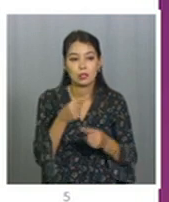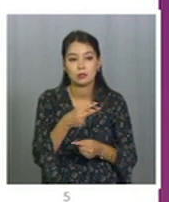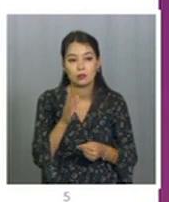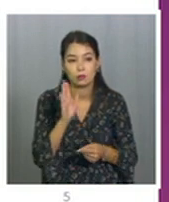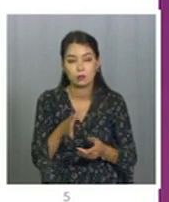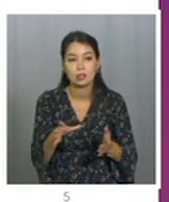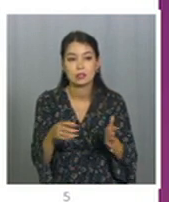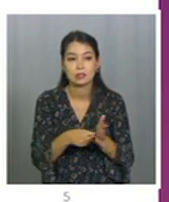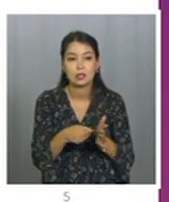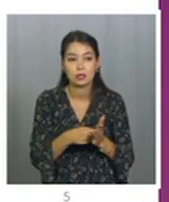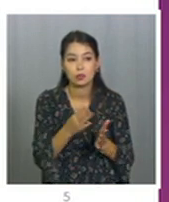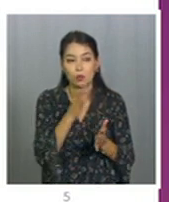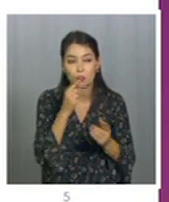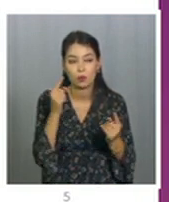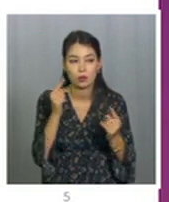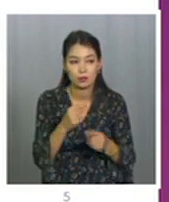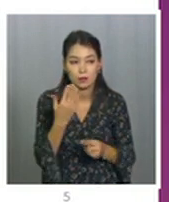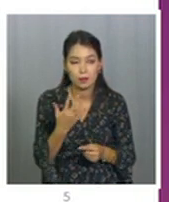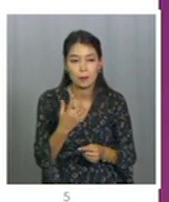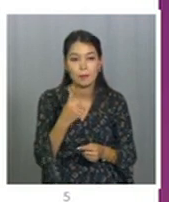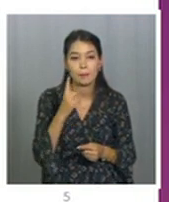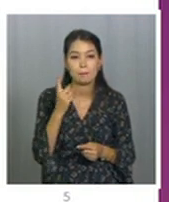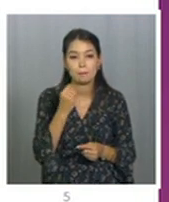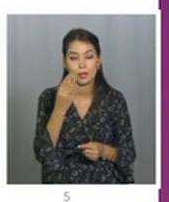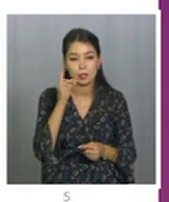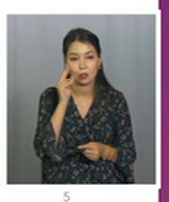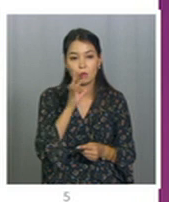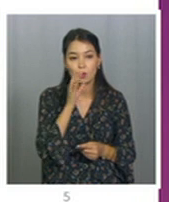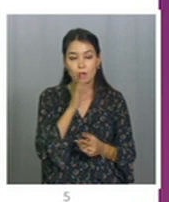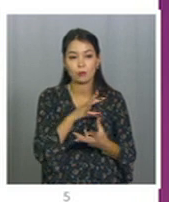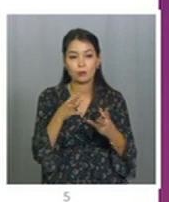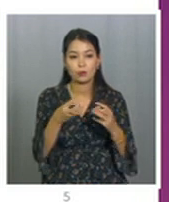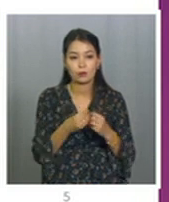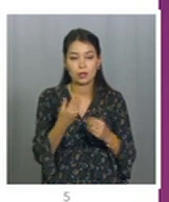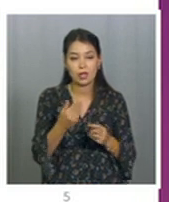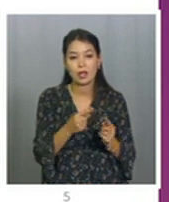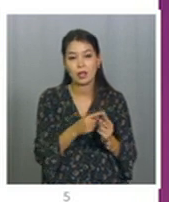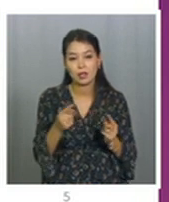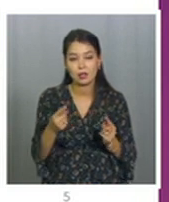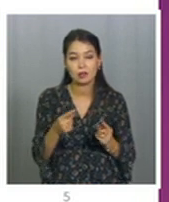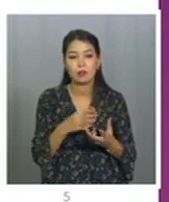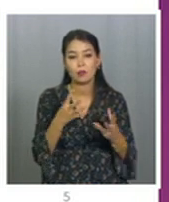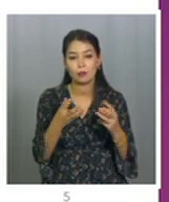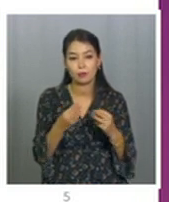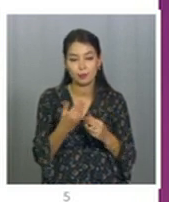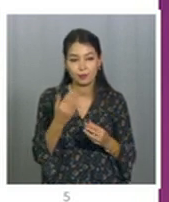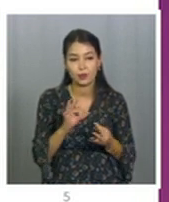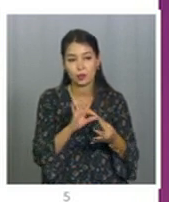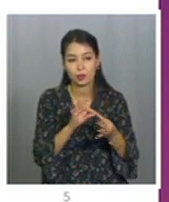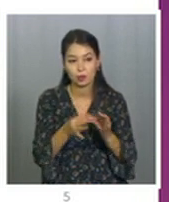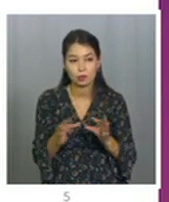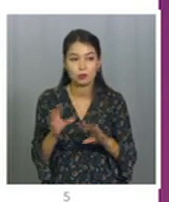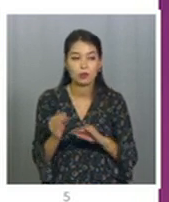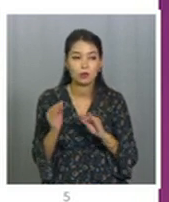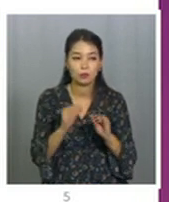уақытқа тәуелділігінен бір рет туындалдық уақыт бойынша. Және біз білеміз, косинусымыз күрделі функция екен.